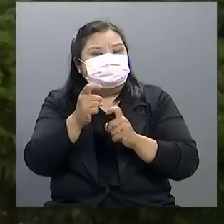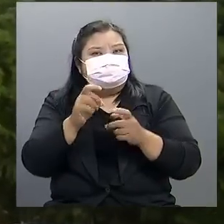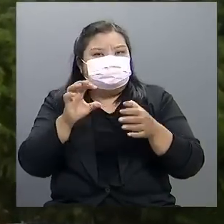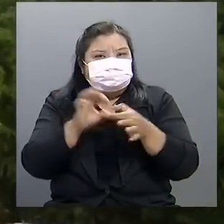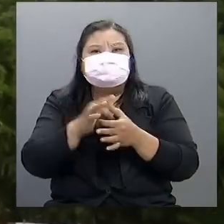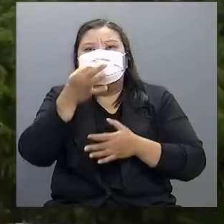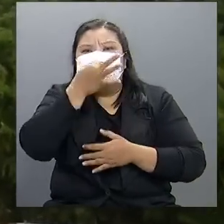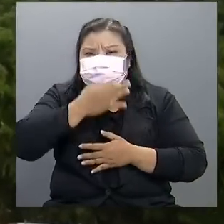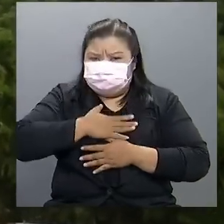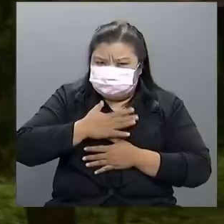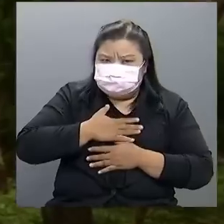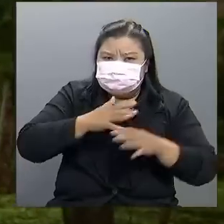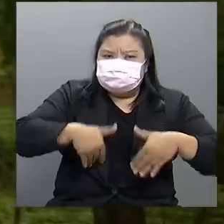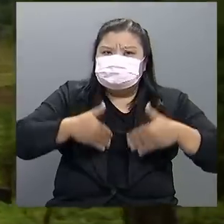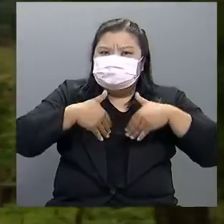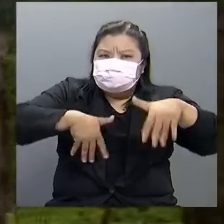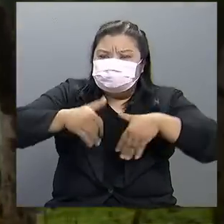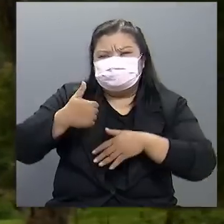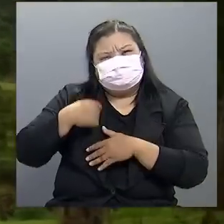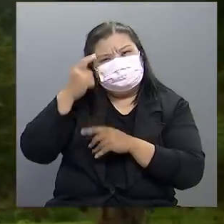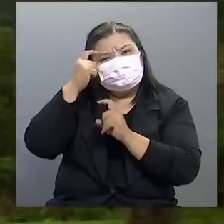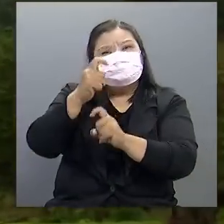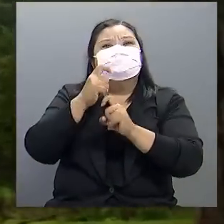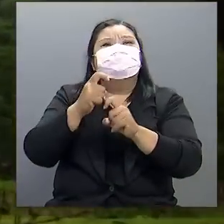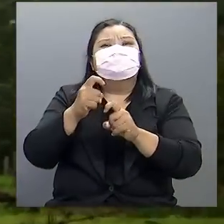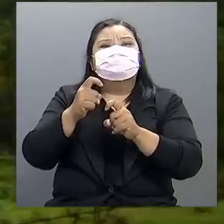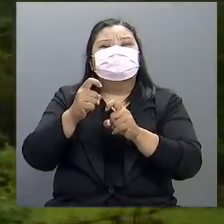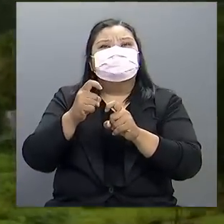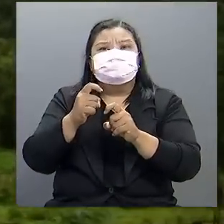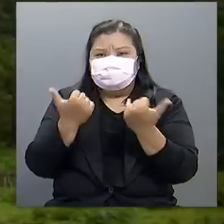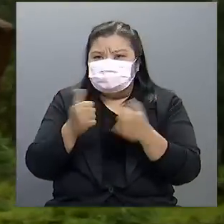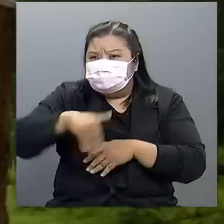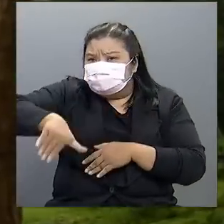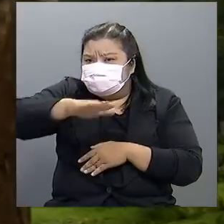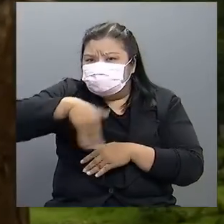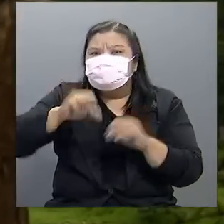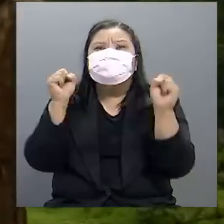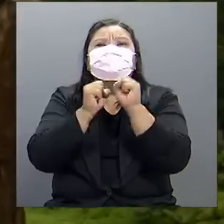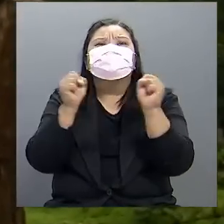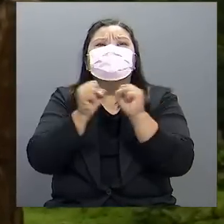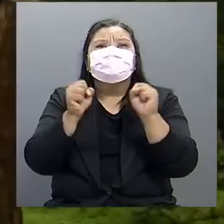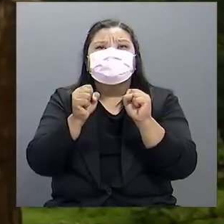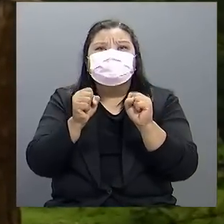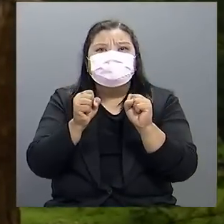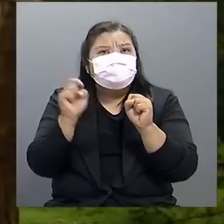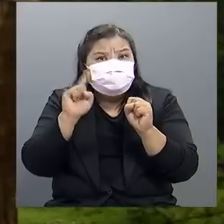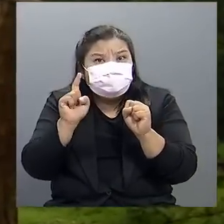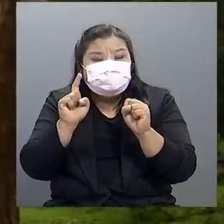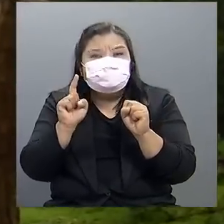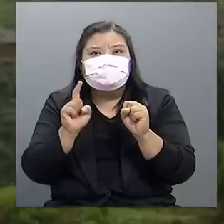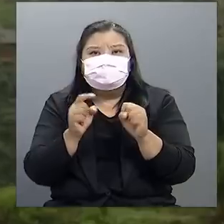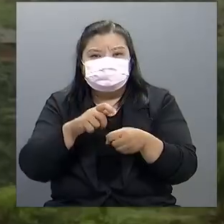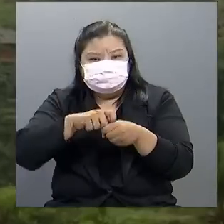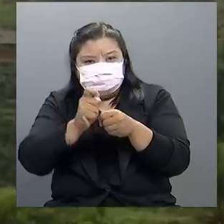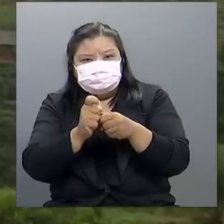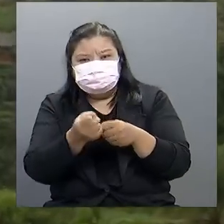ามเป็อยู่ของชาวบ้านนะคะเขาก็ยังคงหวัดกลวกัอยู่เนอะ ลูระเบิดอ่ มันจะอายุเก่า